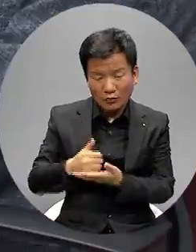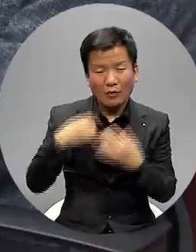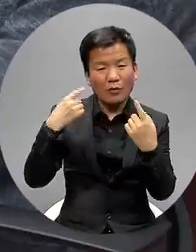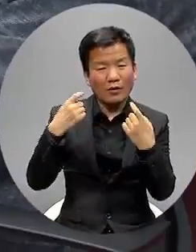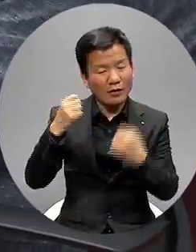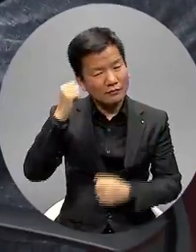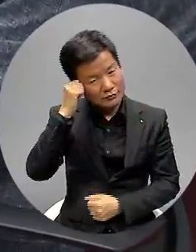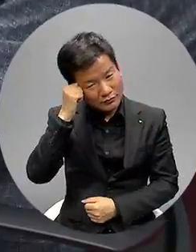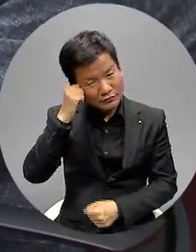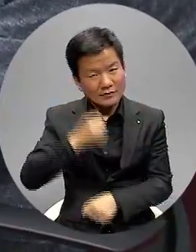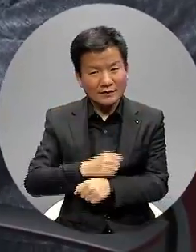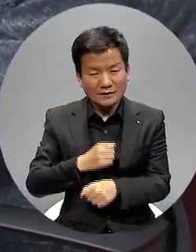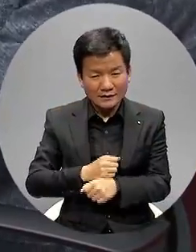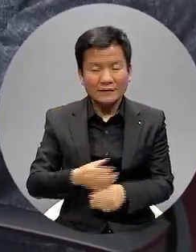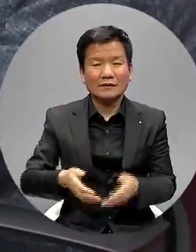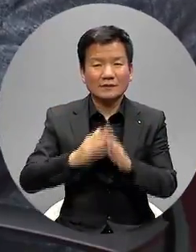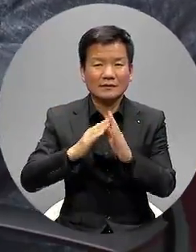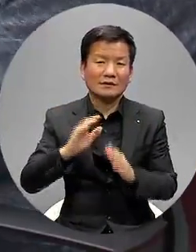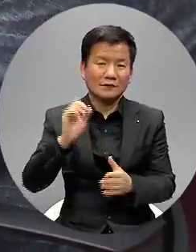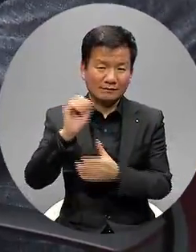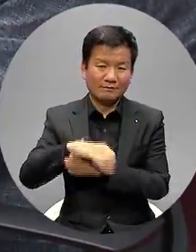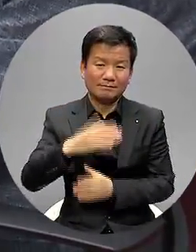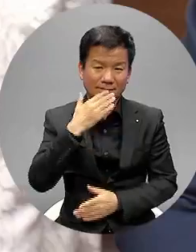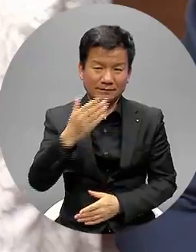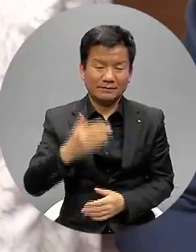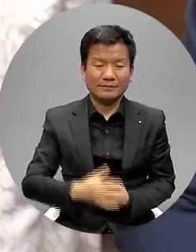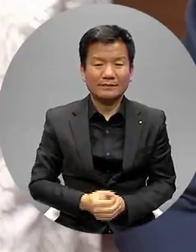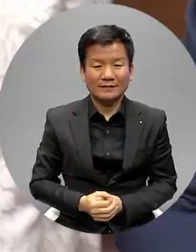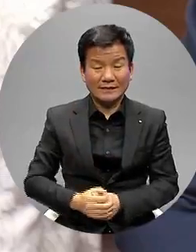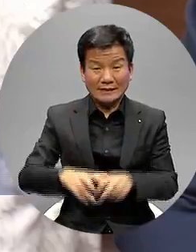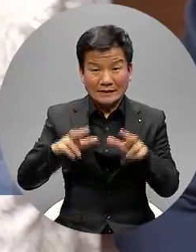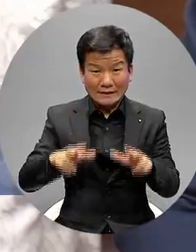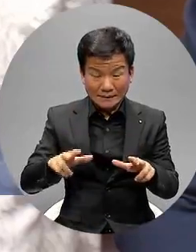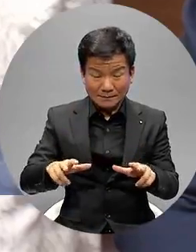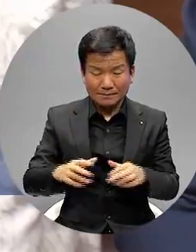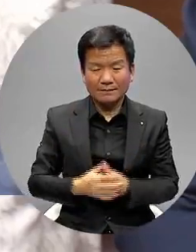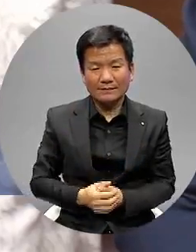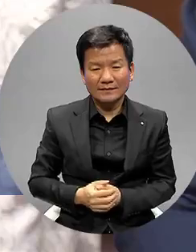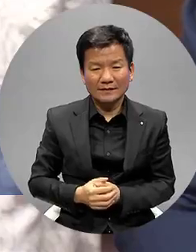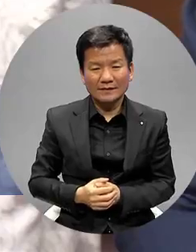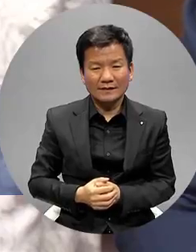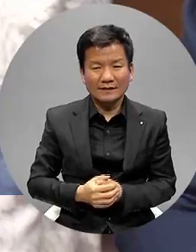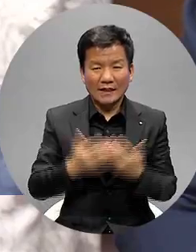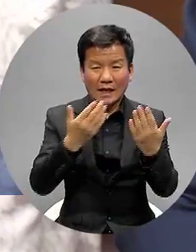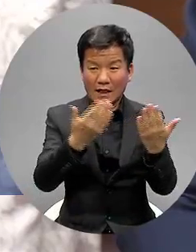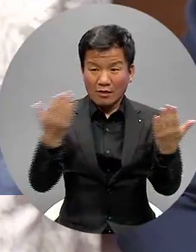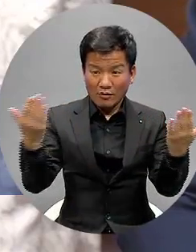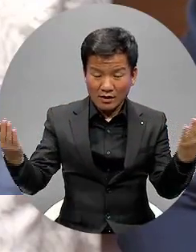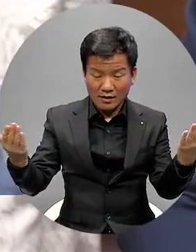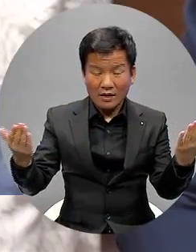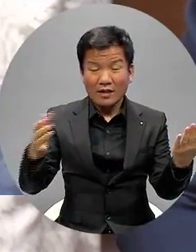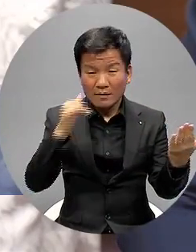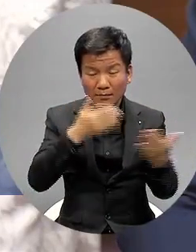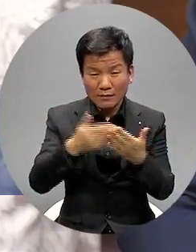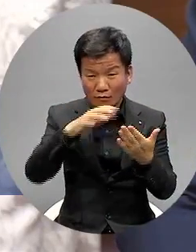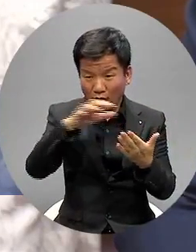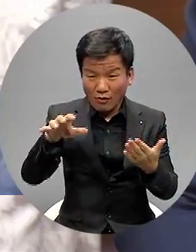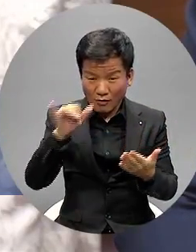관광 숙박시설을 지을 수 있게 됐습니다. 지금 욕심 같아서는 갤러리가 있는 그런